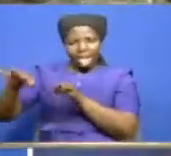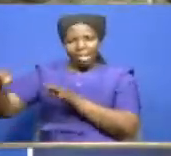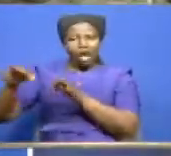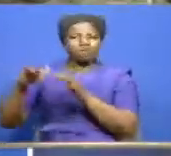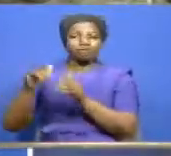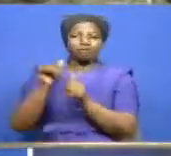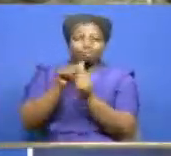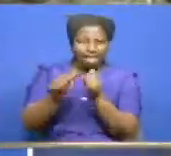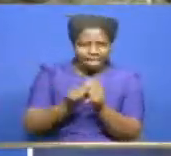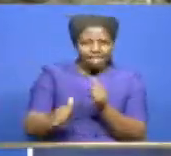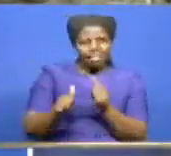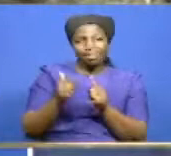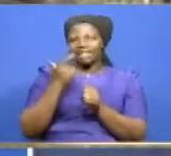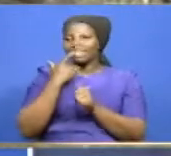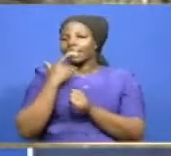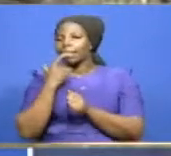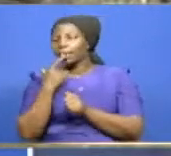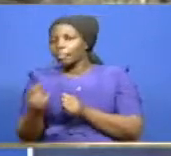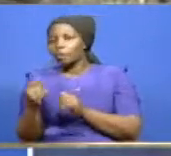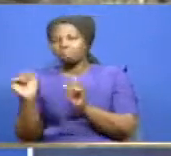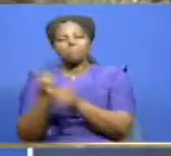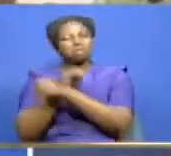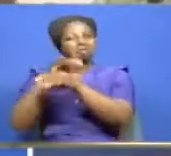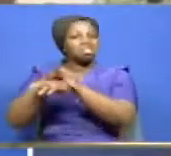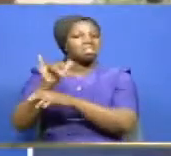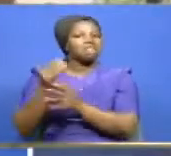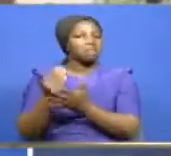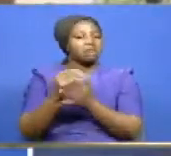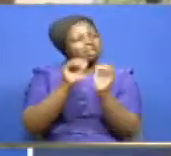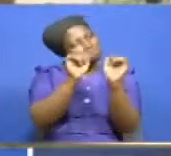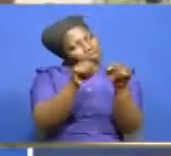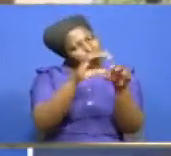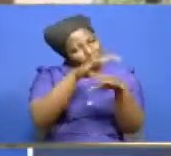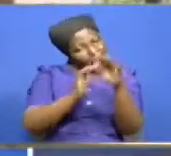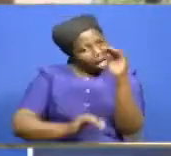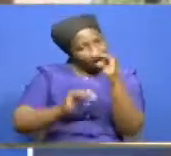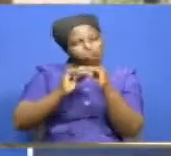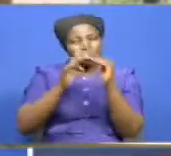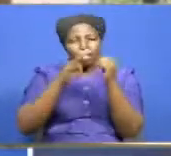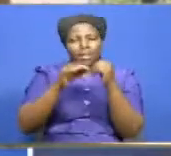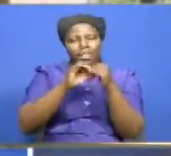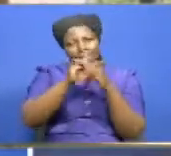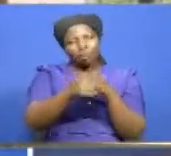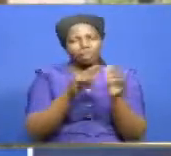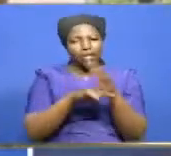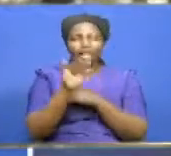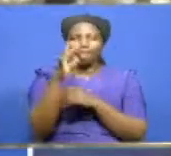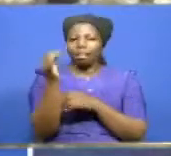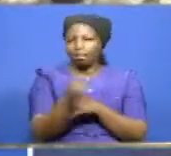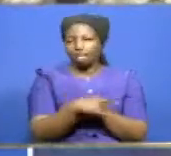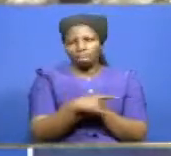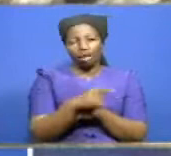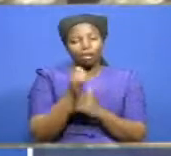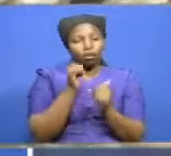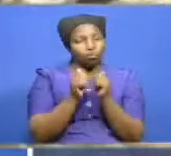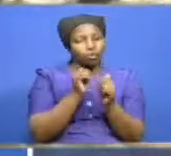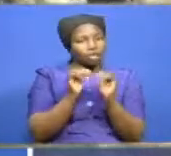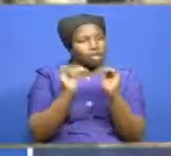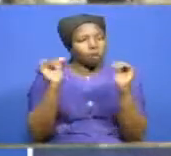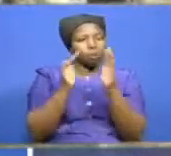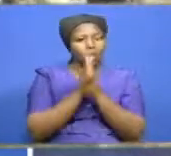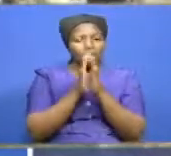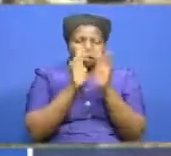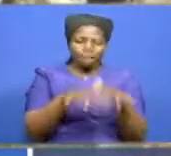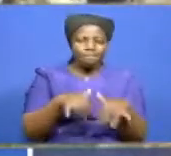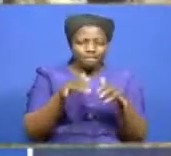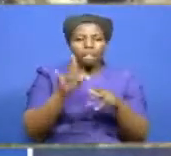hiyo. Wamesema wanaweza kupata hadi shilingi 1,080 katika muda wa miezi mitatu ambayo ni sawa na kulima